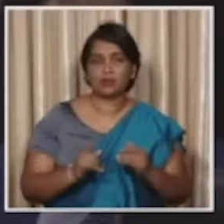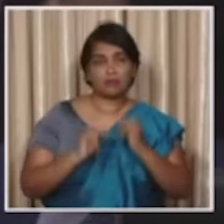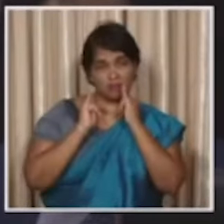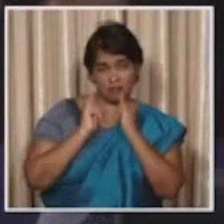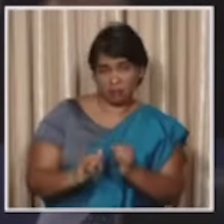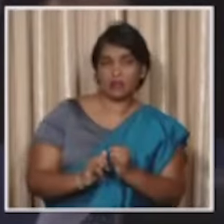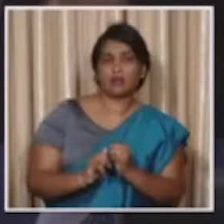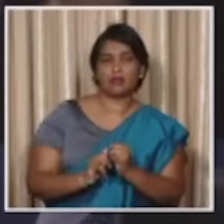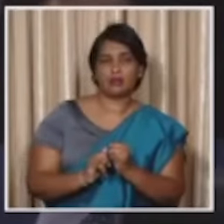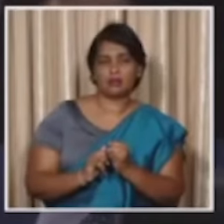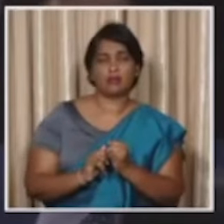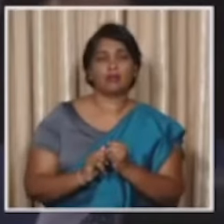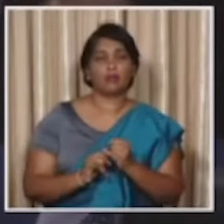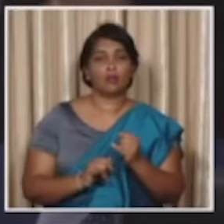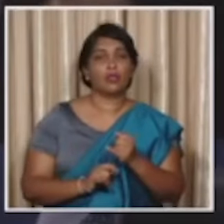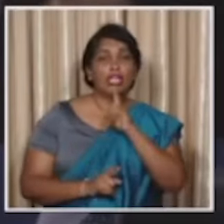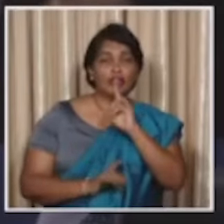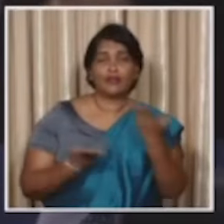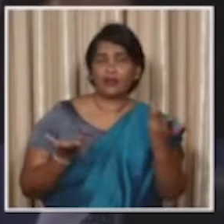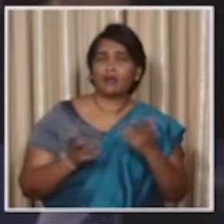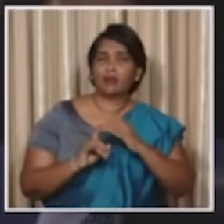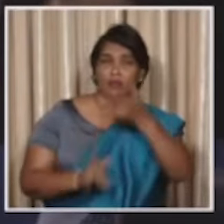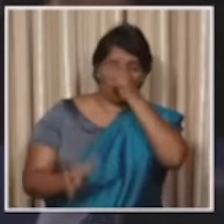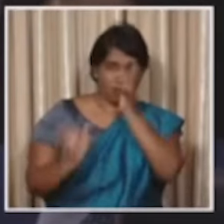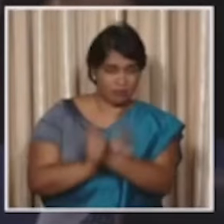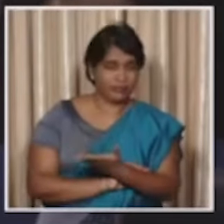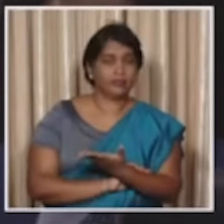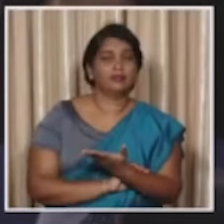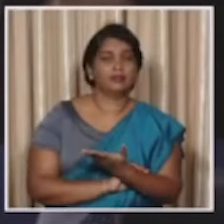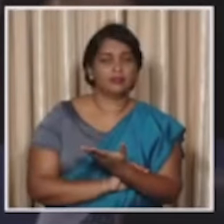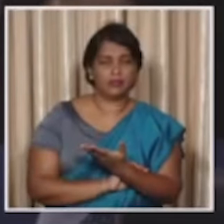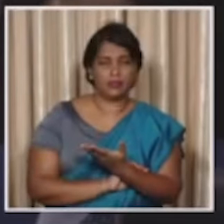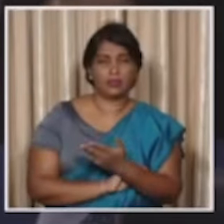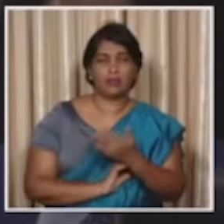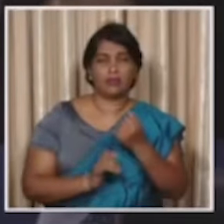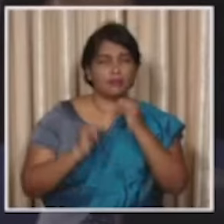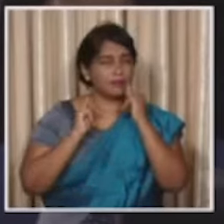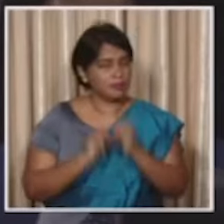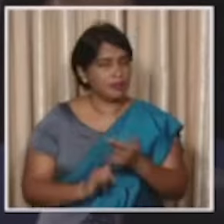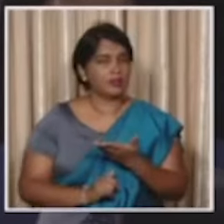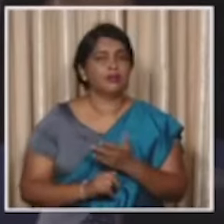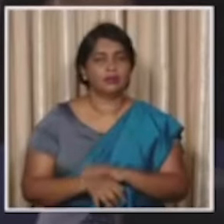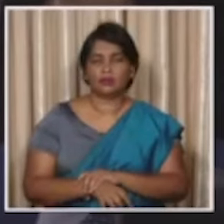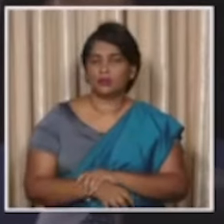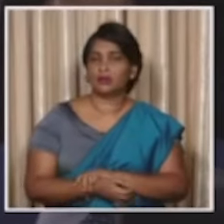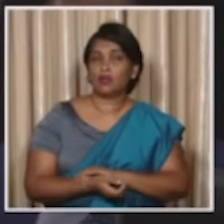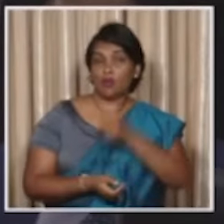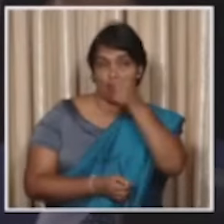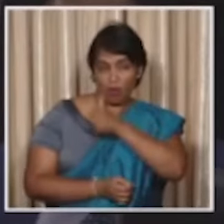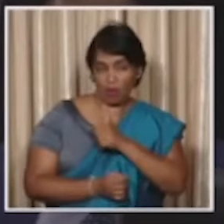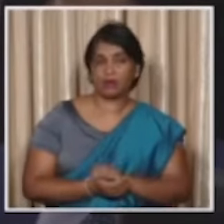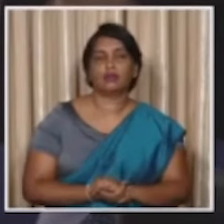අපරාධකාරයෙක් මුණන් නොකිව්වේ, මංකොල්ලකාරයෙක්, දූෂිතයෙක්, හොරෙක්,